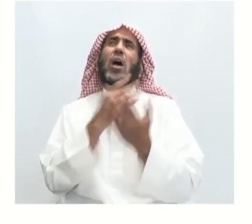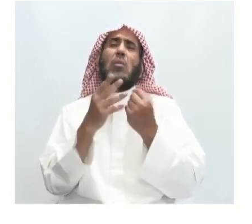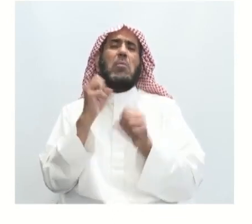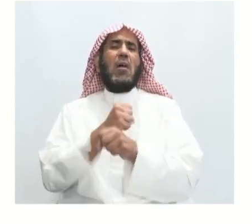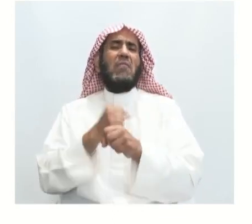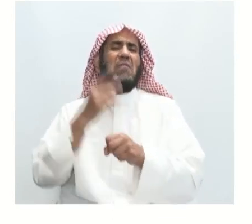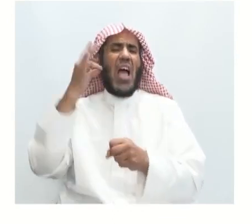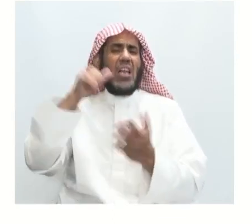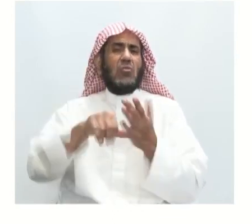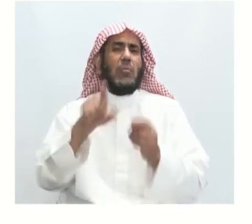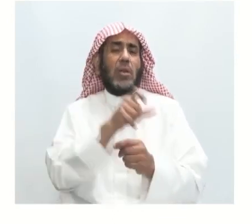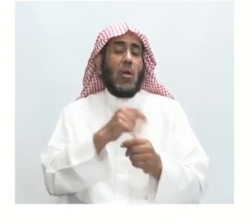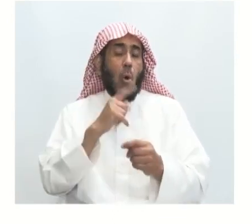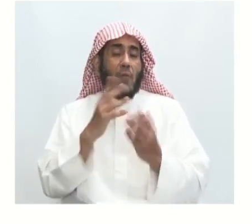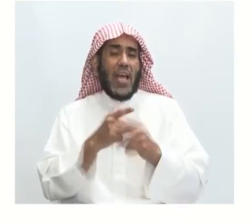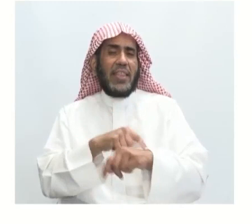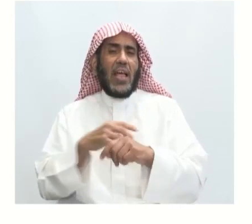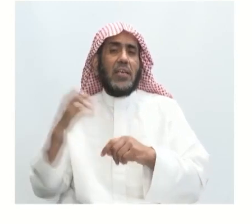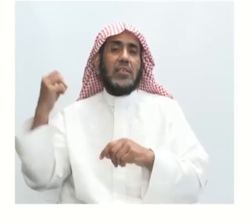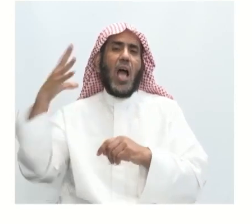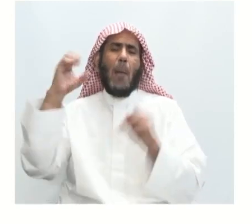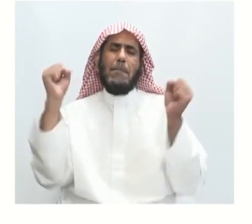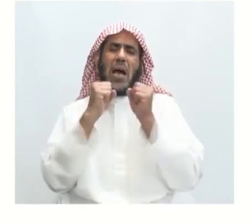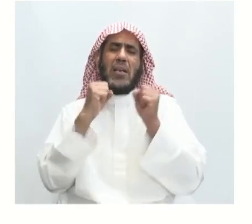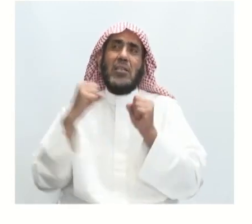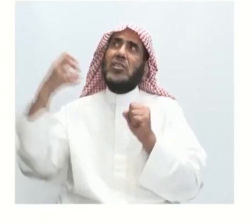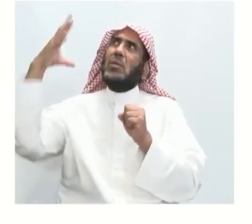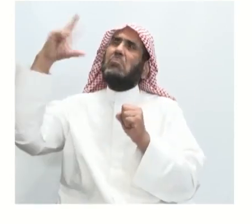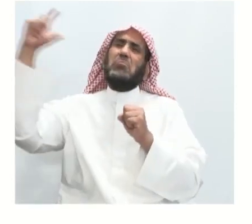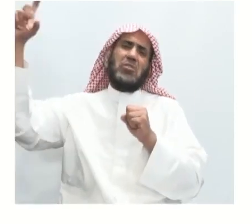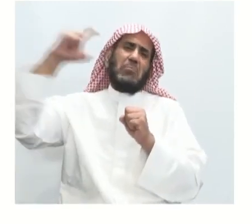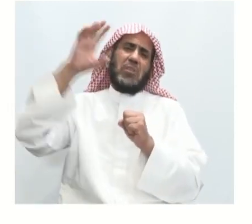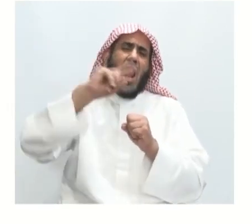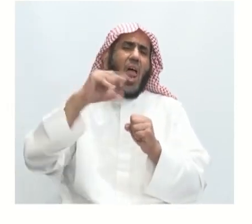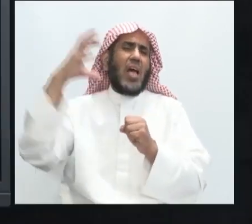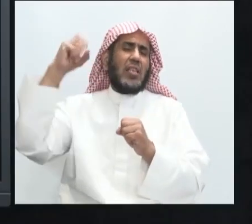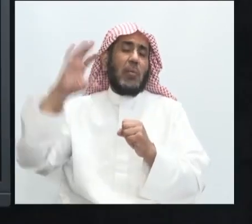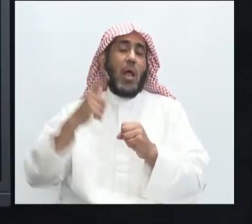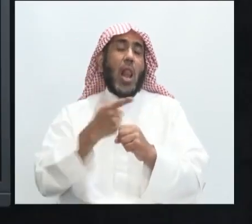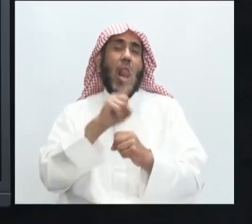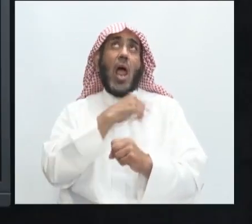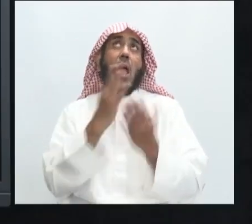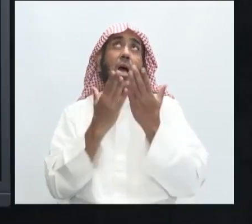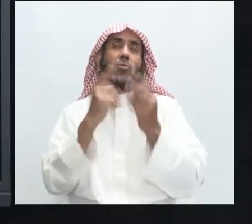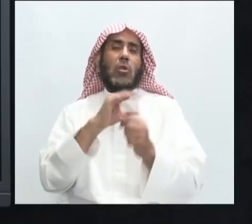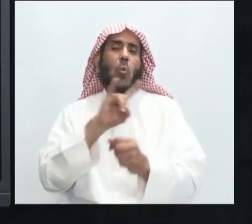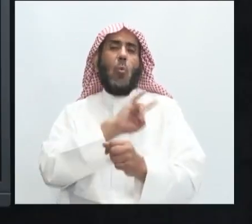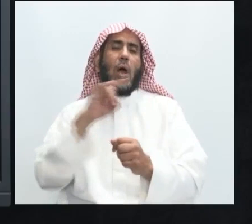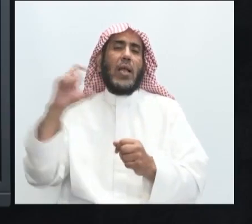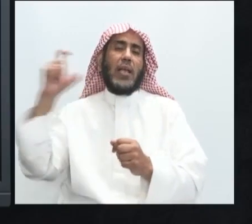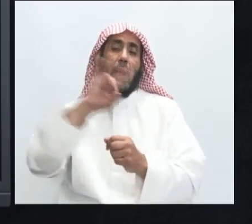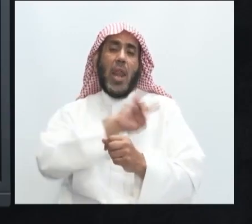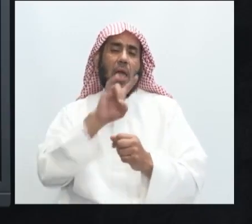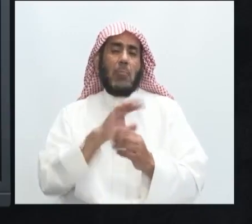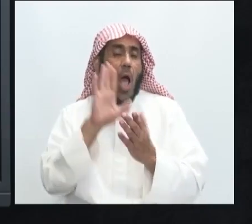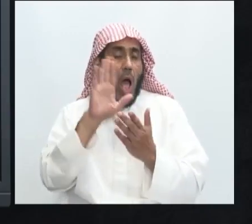السفهاء منه وقولك في اثناء نهار بارد لا تغيبي يا شمس لا تؤاخذنا ولا تغيبي وهذا نهي